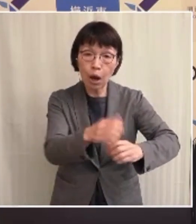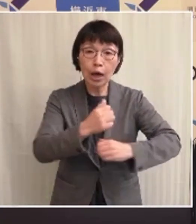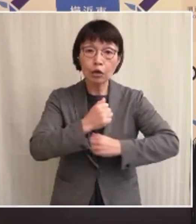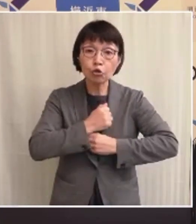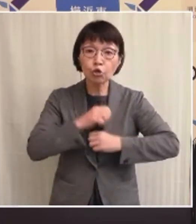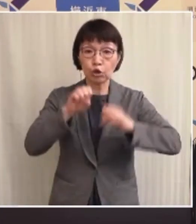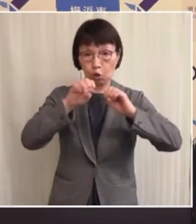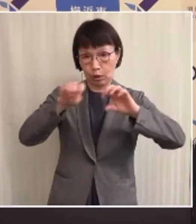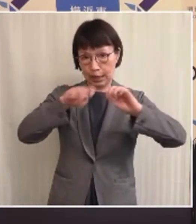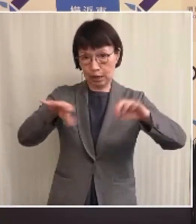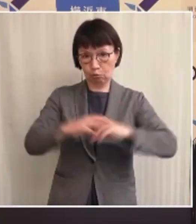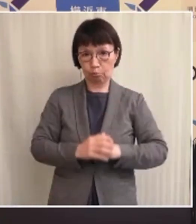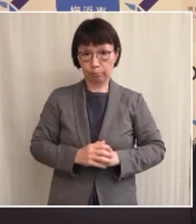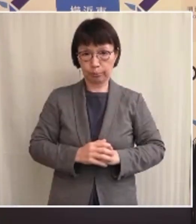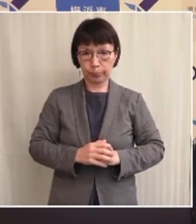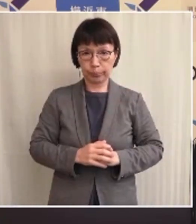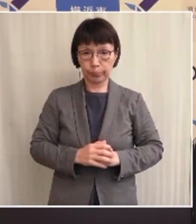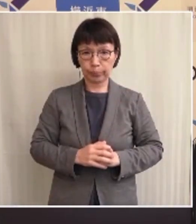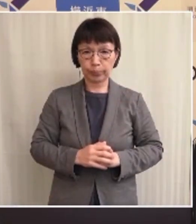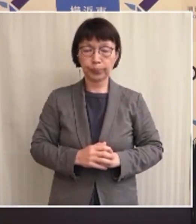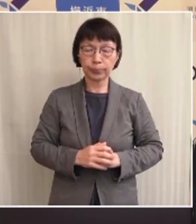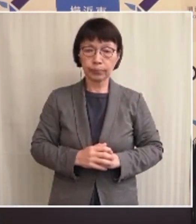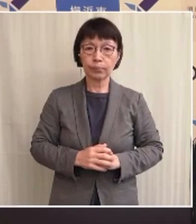起を新たに行う、あ